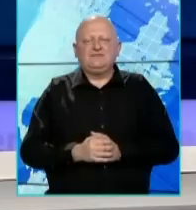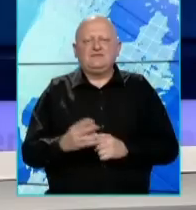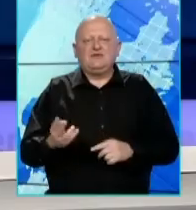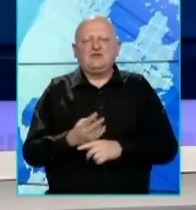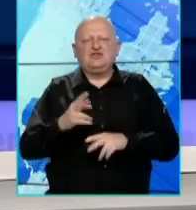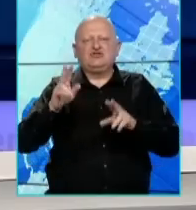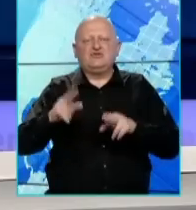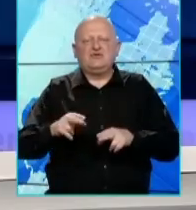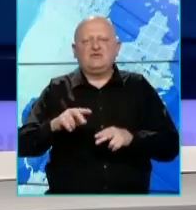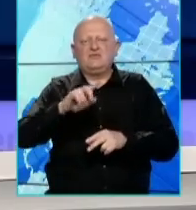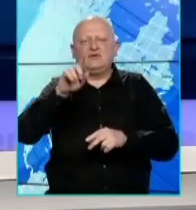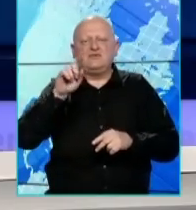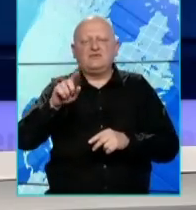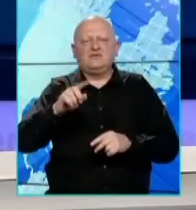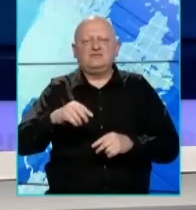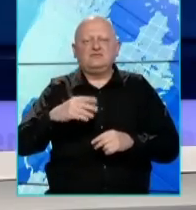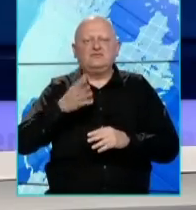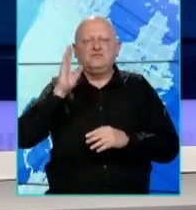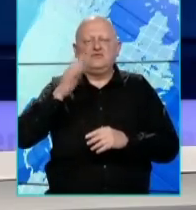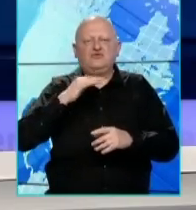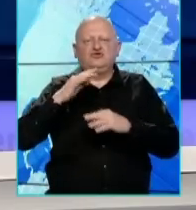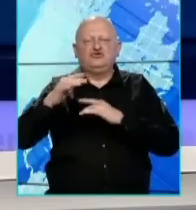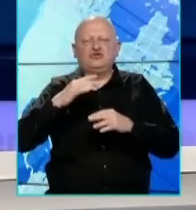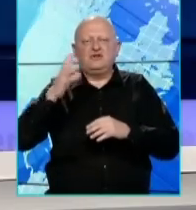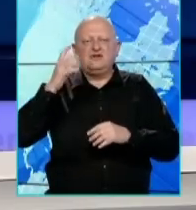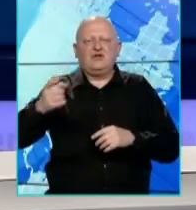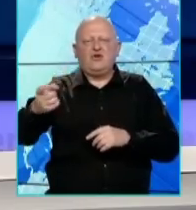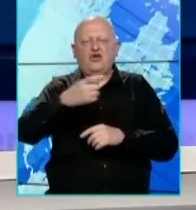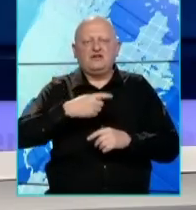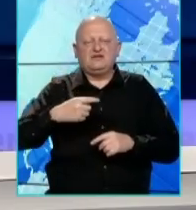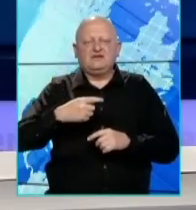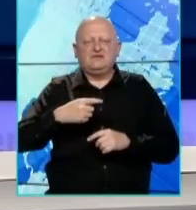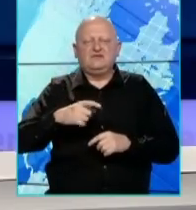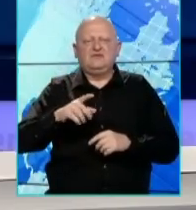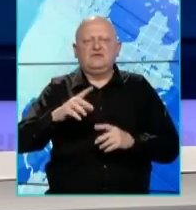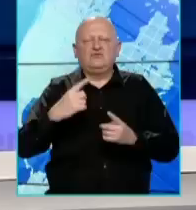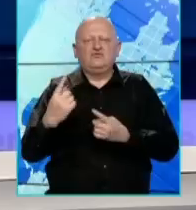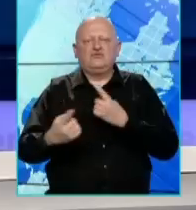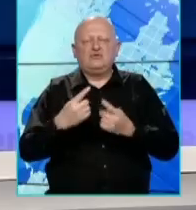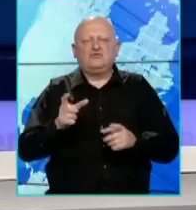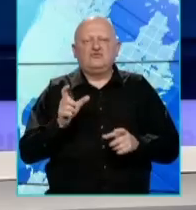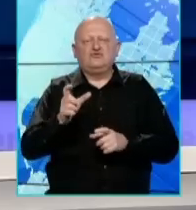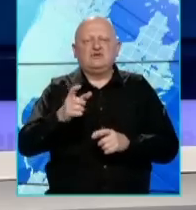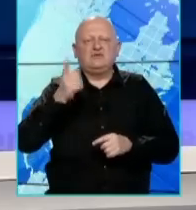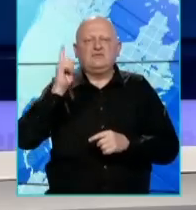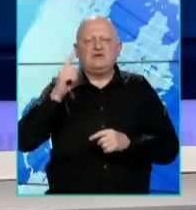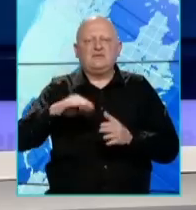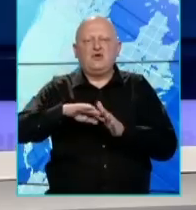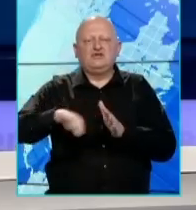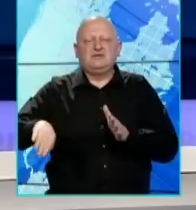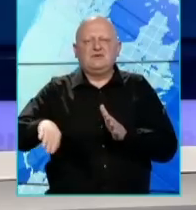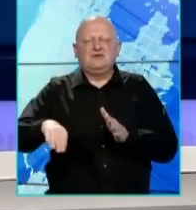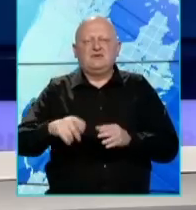A državna imovina pod znak pitanja stavila je buduće razgovore vladajuće koalicije, uslovljavanje ucjene i prijetnje